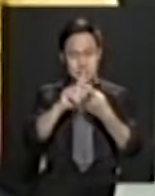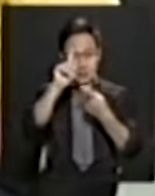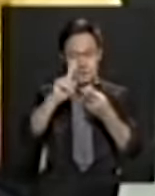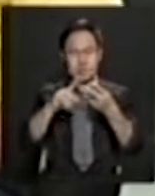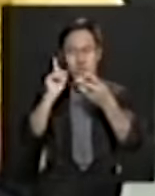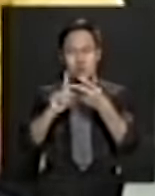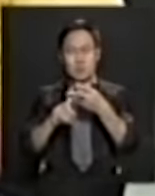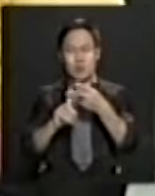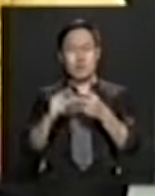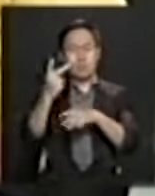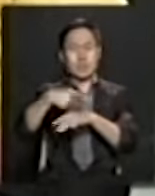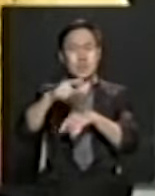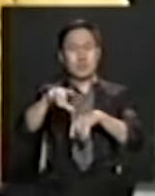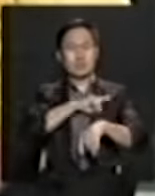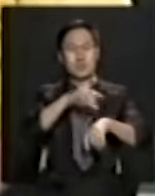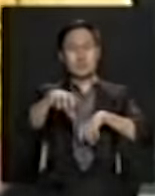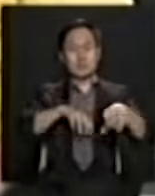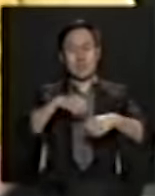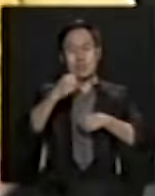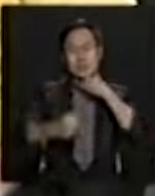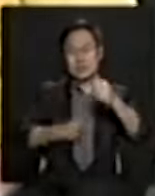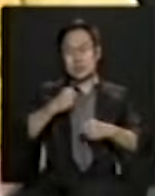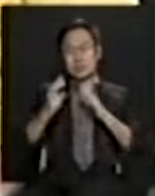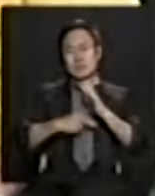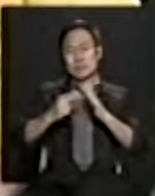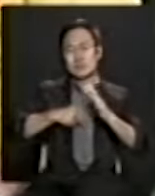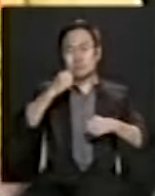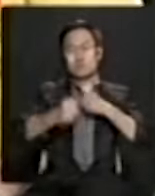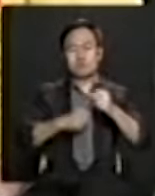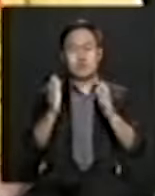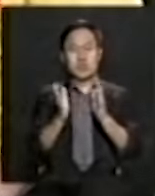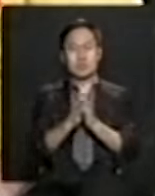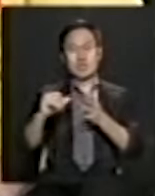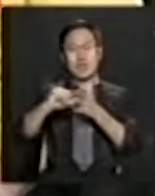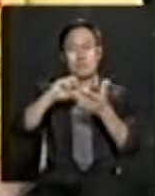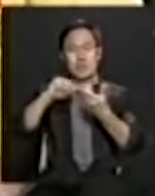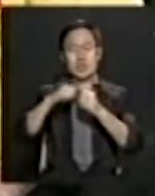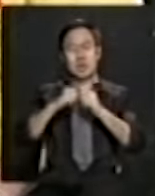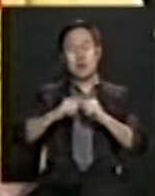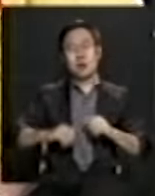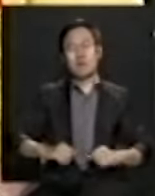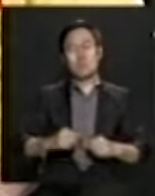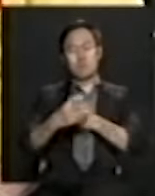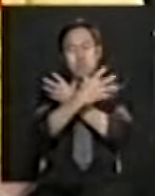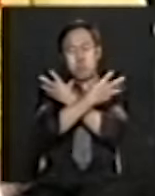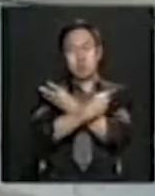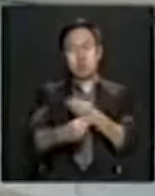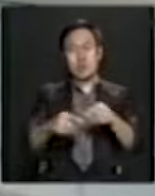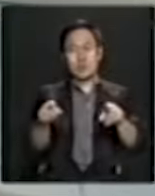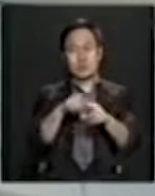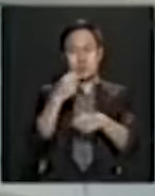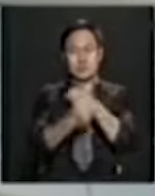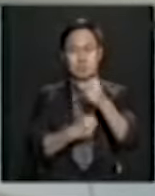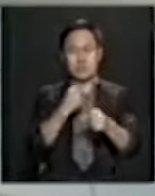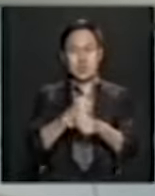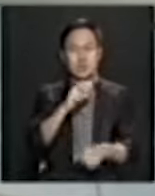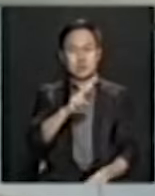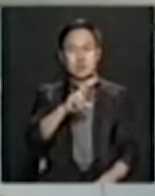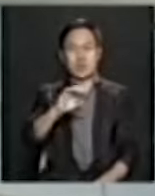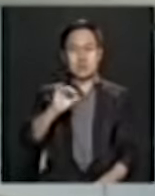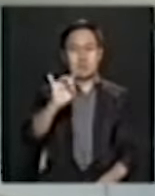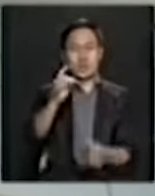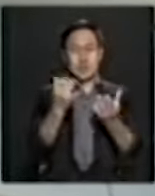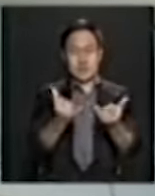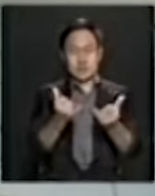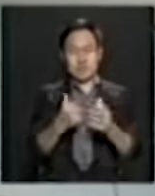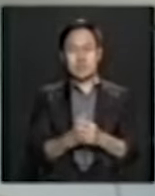ชัยสกุลประธานจัดงานโรตารี่เดินวิ่งมินิมาราธอนเพื่อขจัดโปลิโอปี2558สวัสดีทั้งสองท่านค่ะ